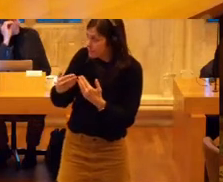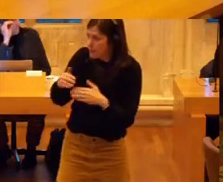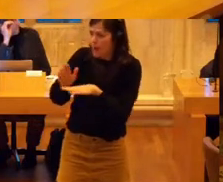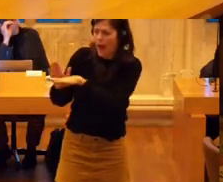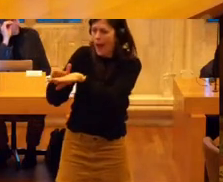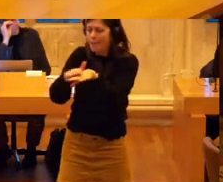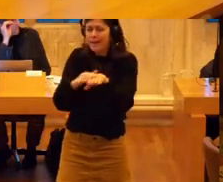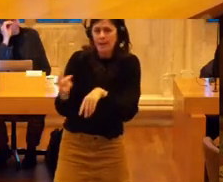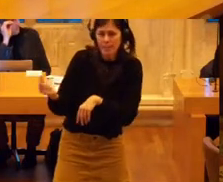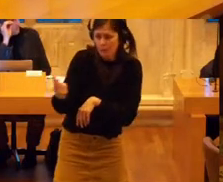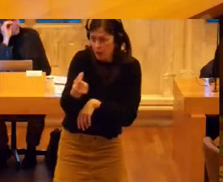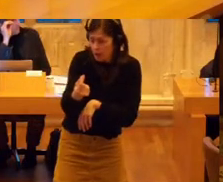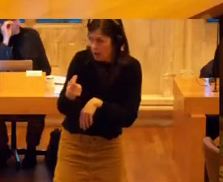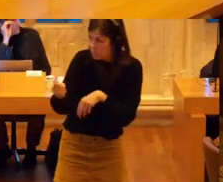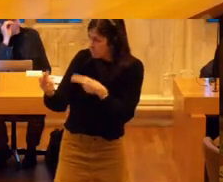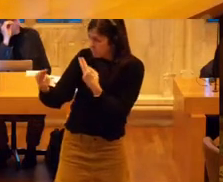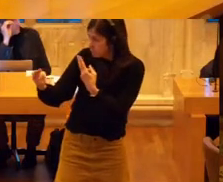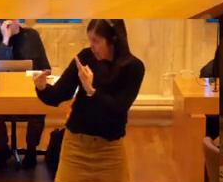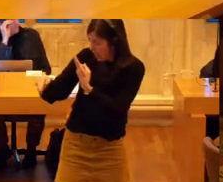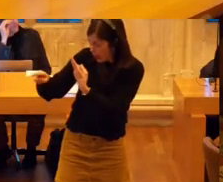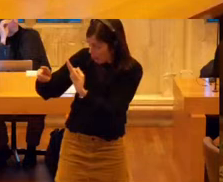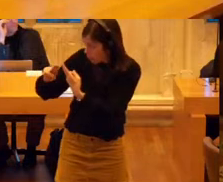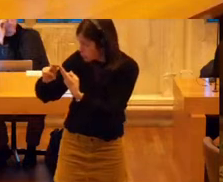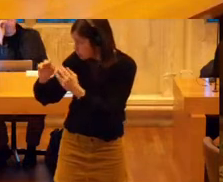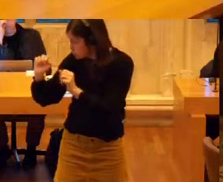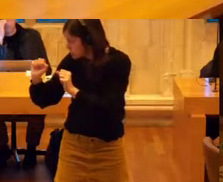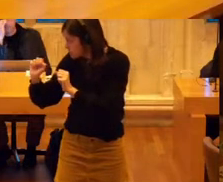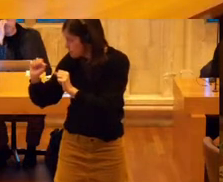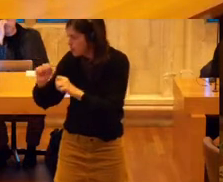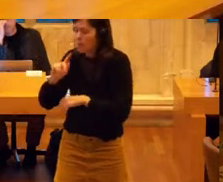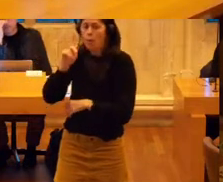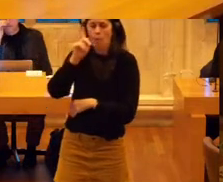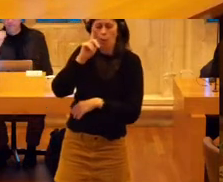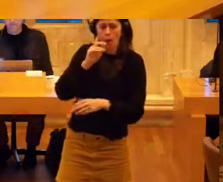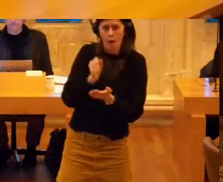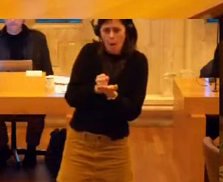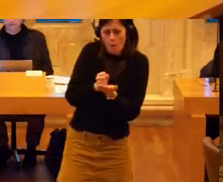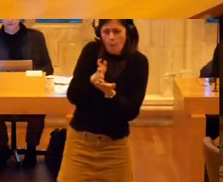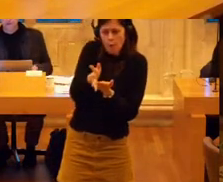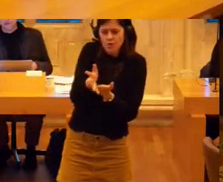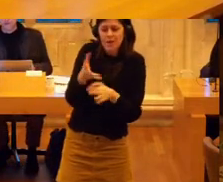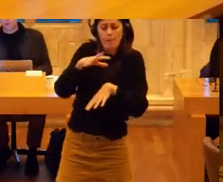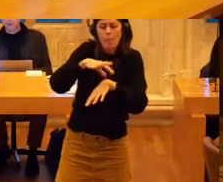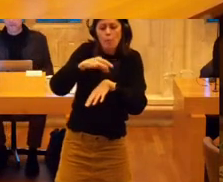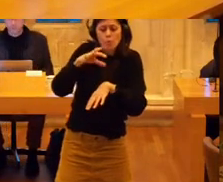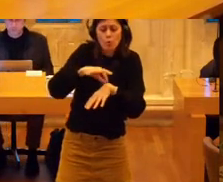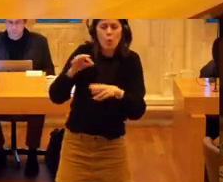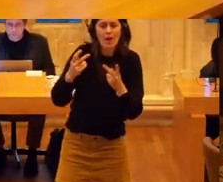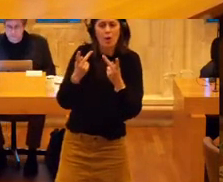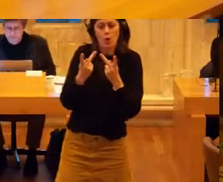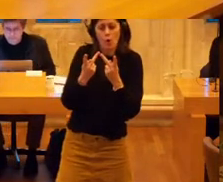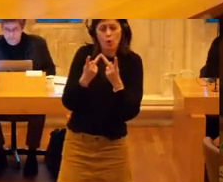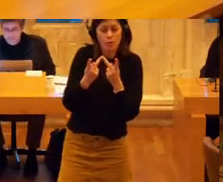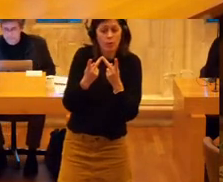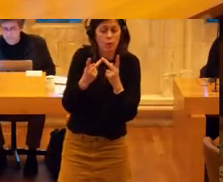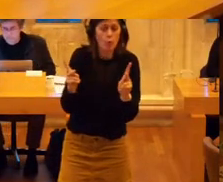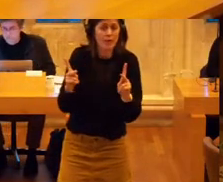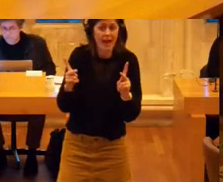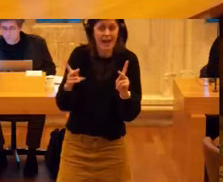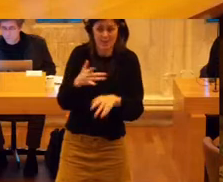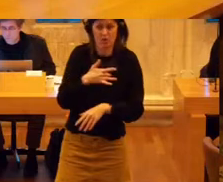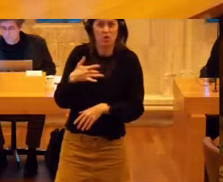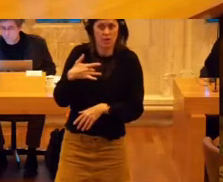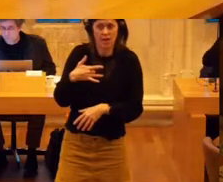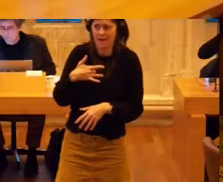à partenariat. Parce que le fait de lancer un projet de mutuelle communale de santé, c'est extrêmement intéressant et extrêmement